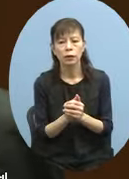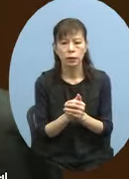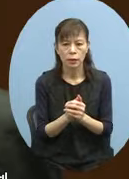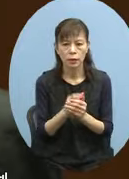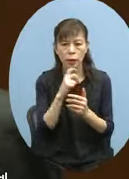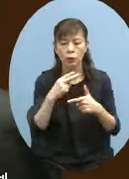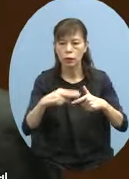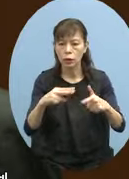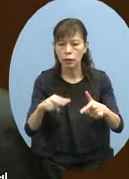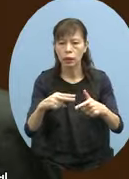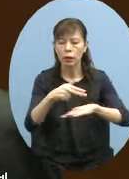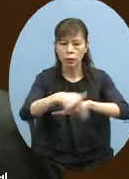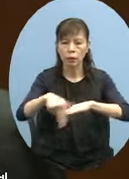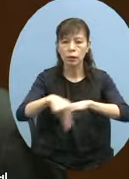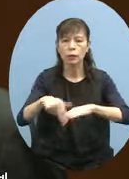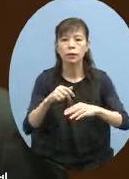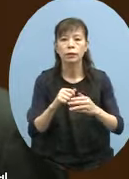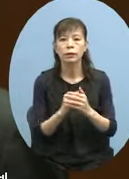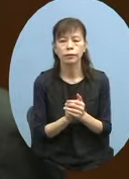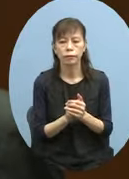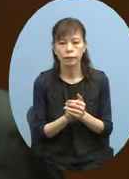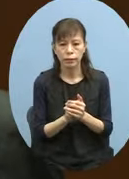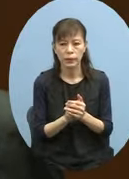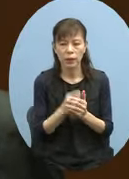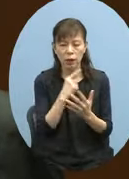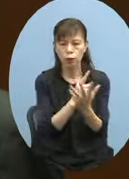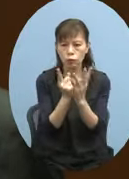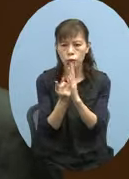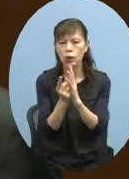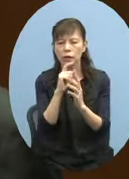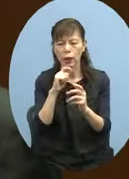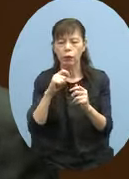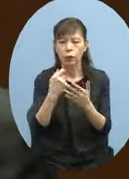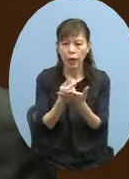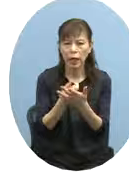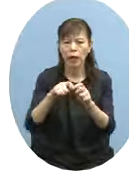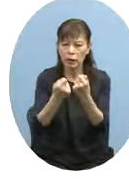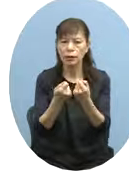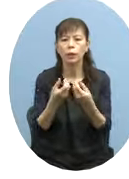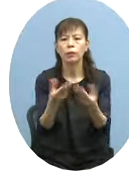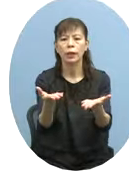時都會推出一啲推廣嘅計劃，增加一啲消費嘅優惠。